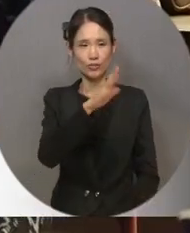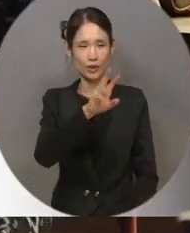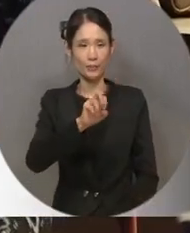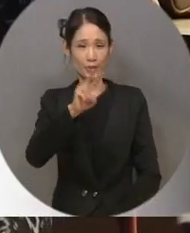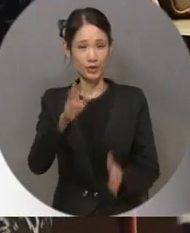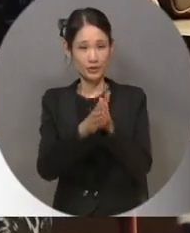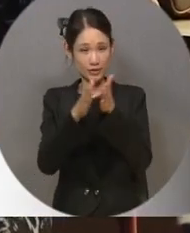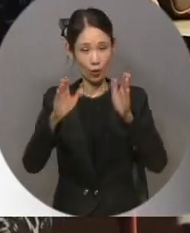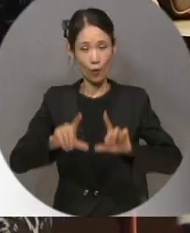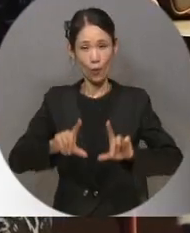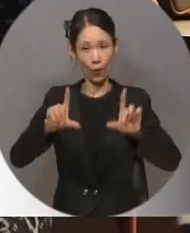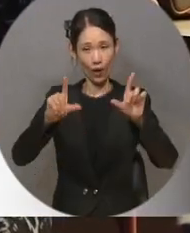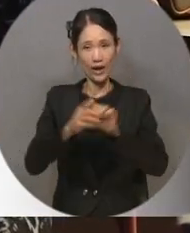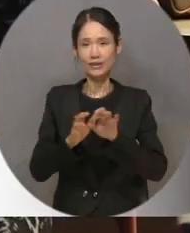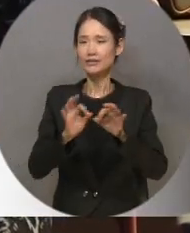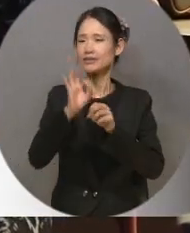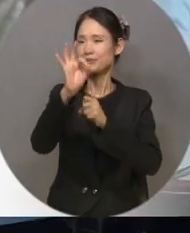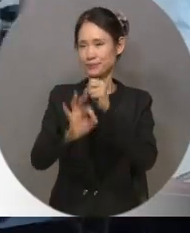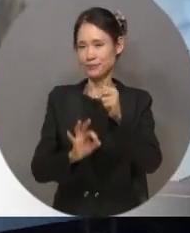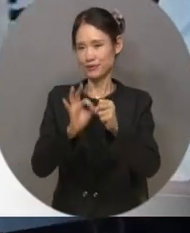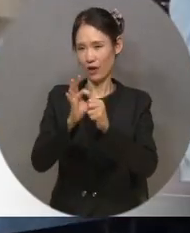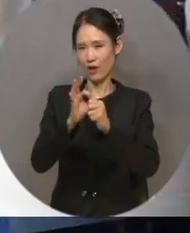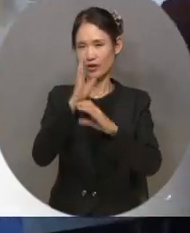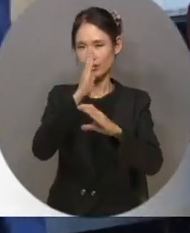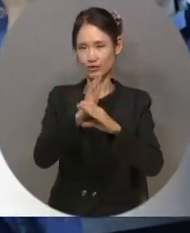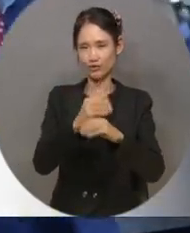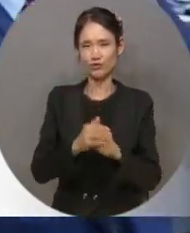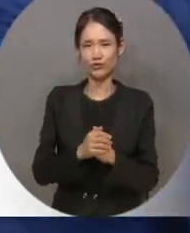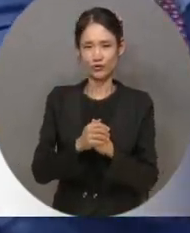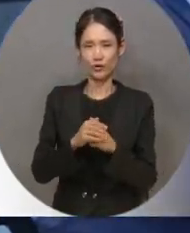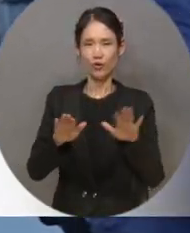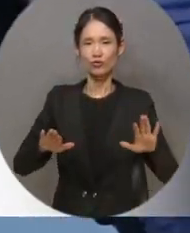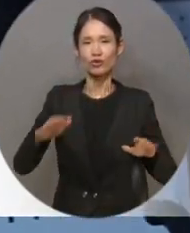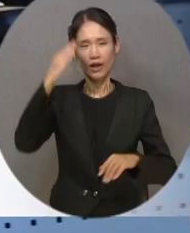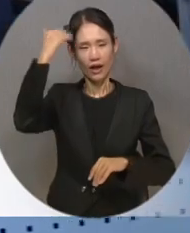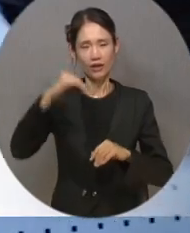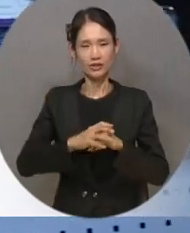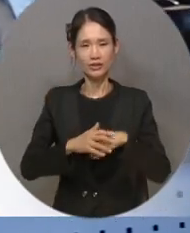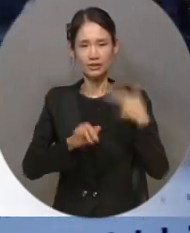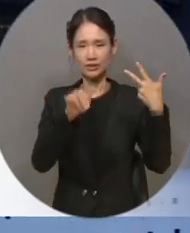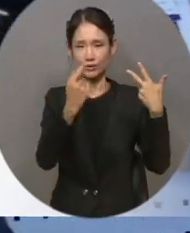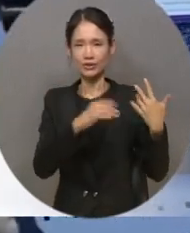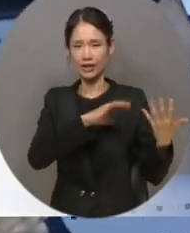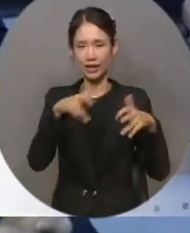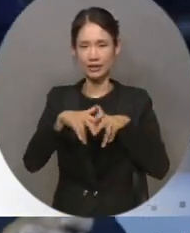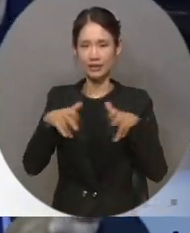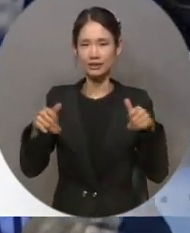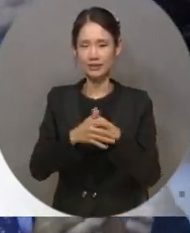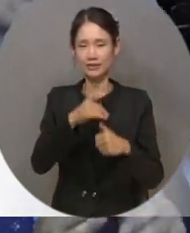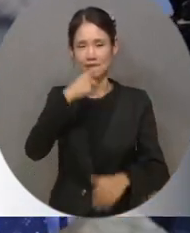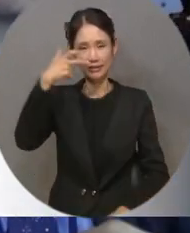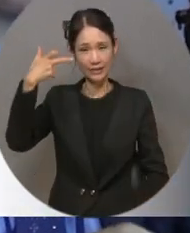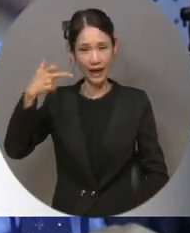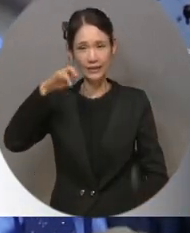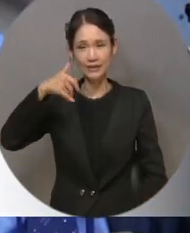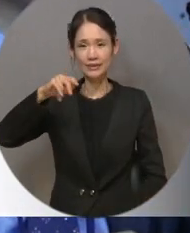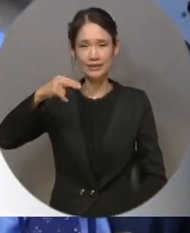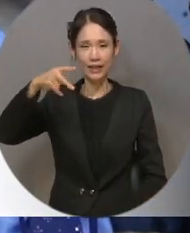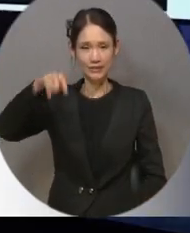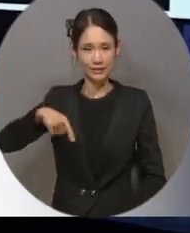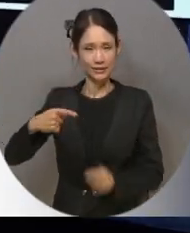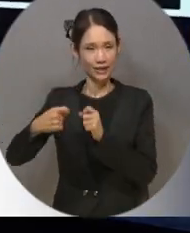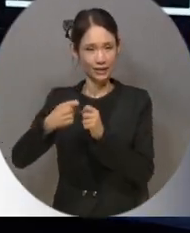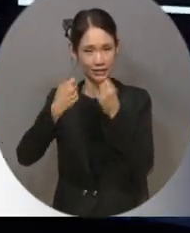올해로 10회째를 맡고 있으며 우리나라에서는 지난 2007년 제 7회 세계장애인대회가 일산 킨텍스